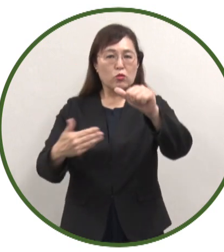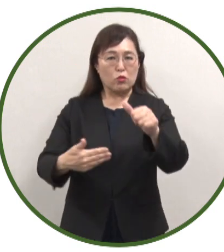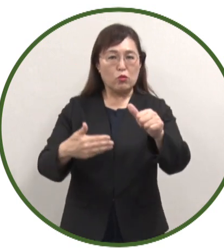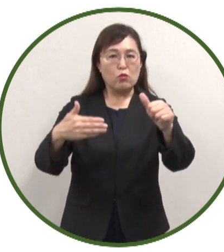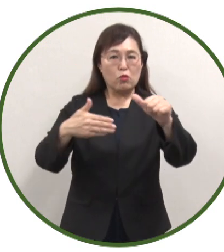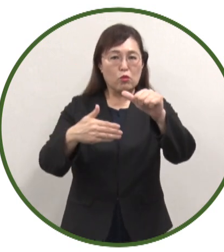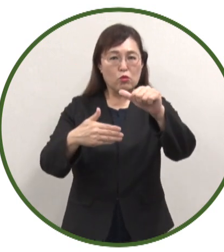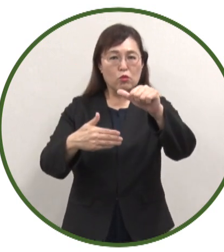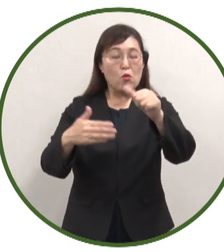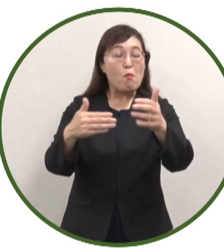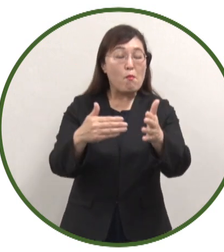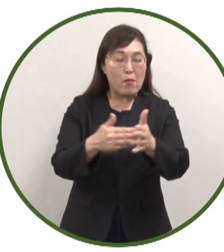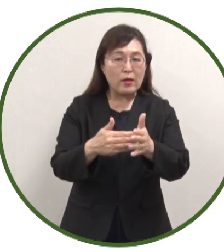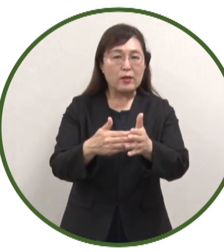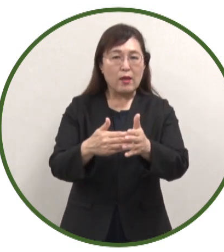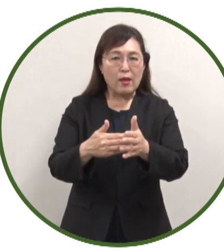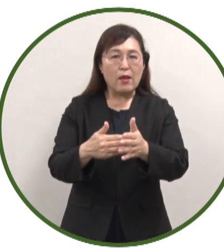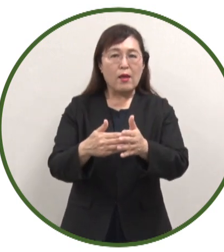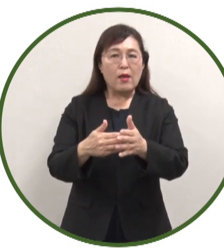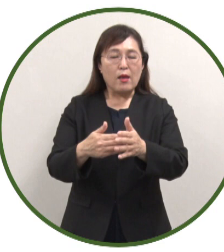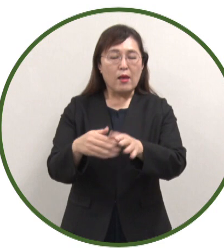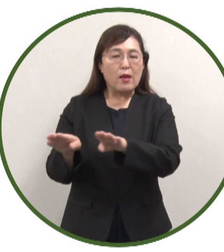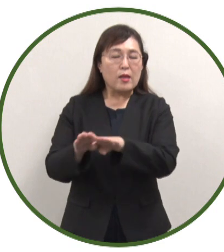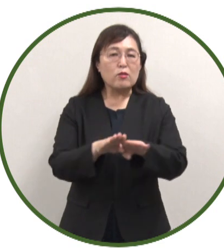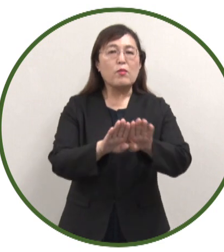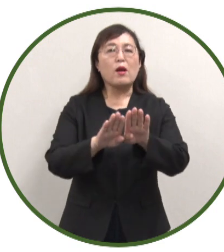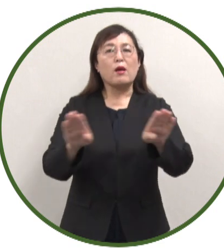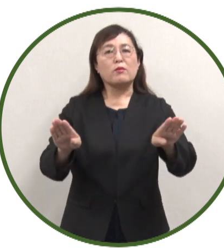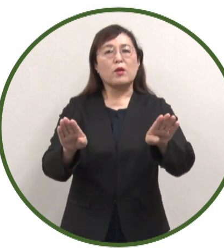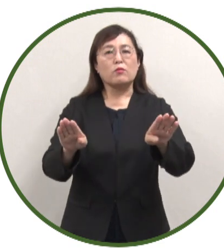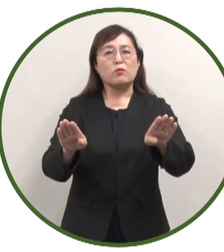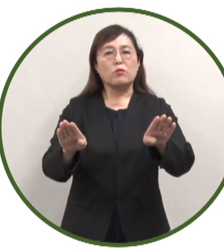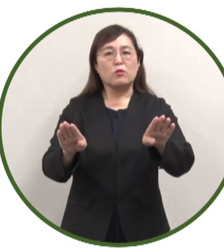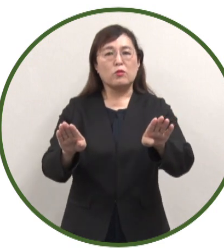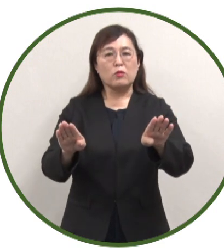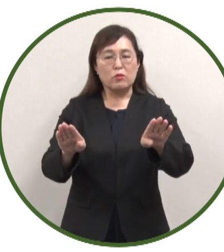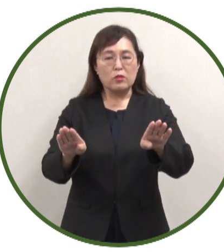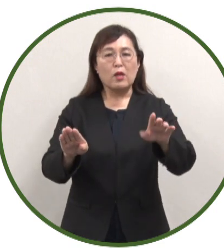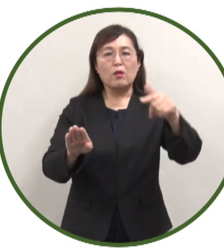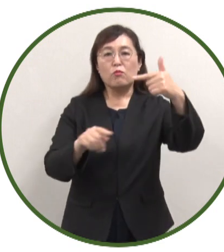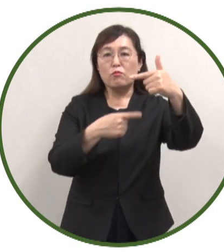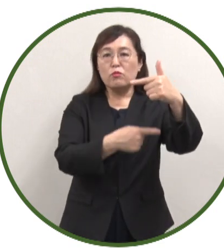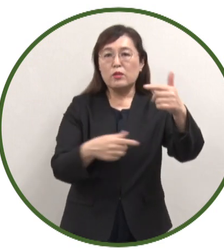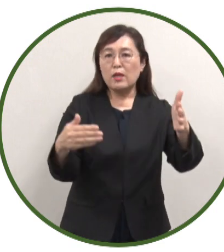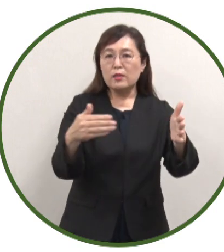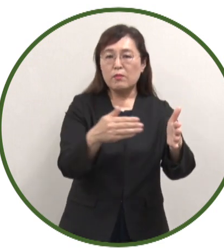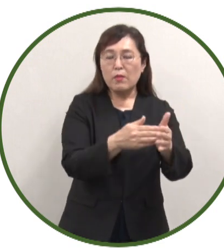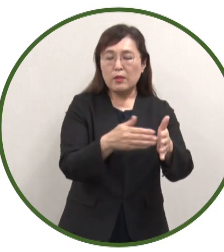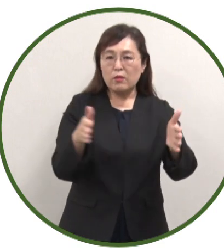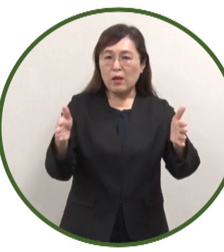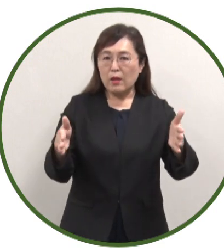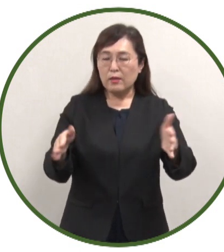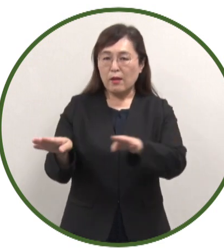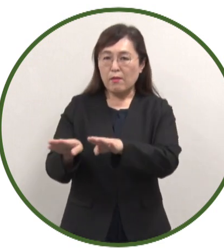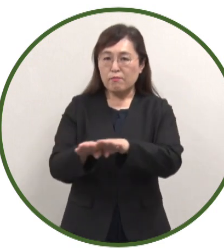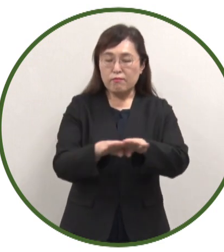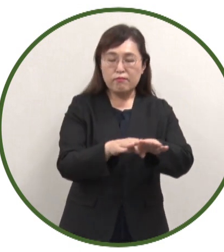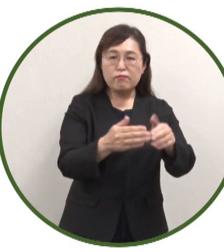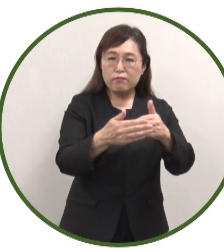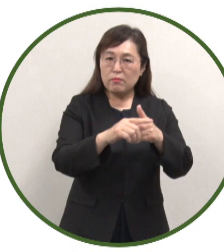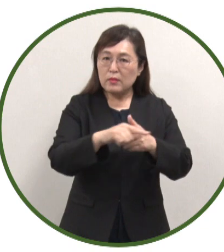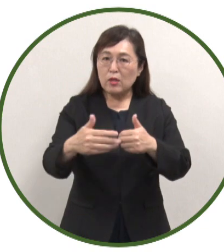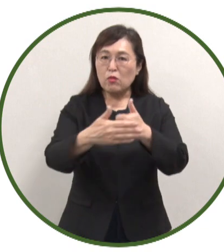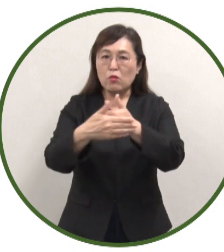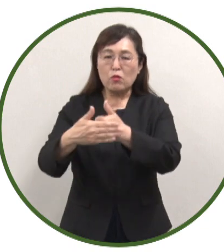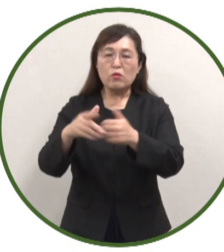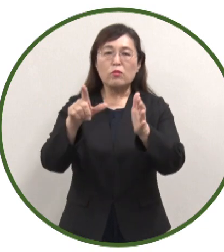にこの協力を開始をしていただきまして、6月1日までのすべての期間においてご協力いただ